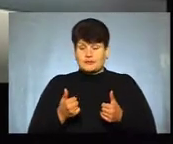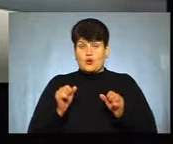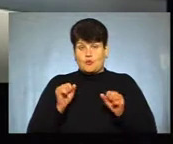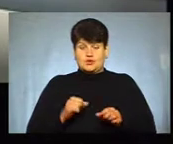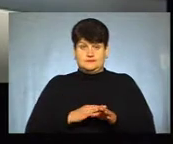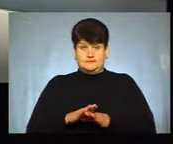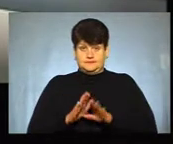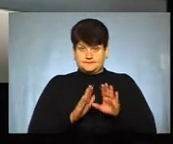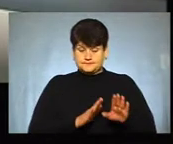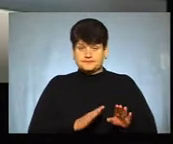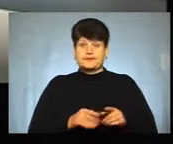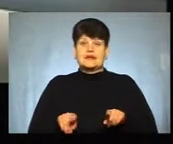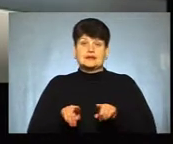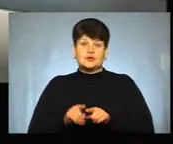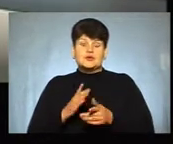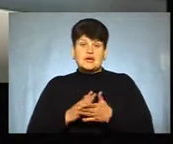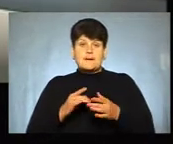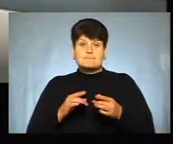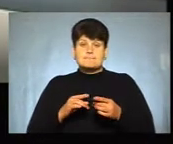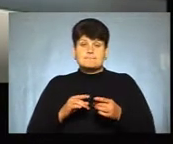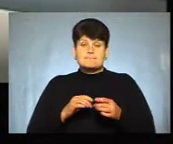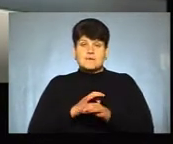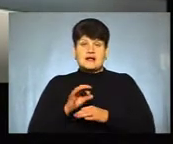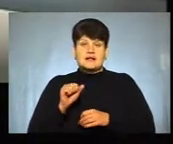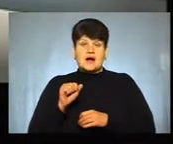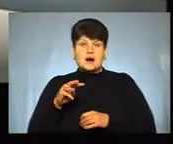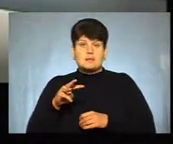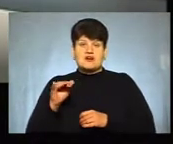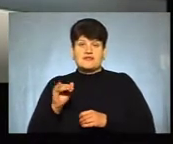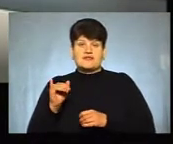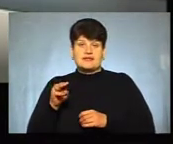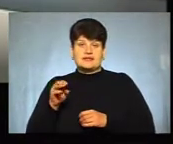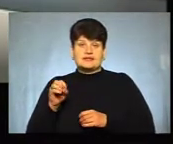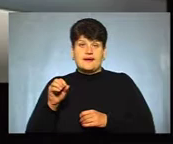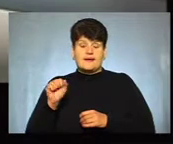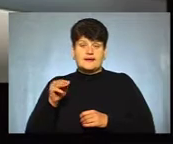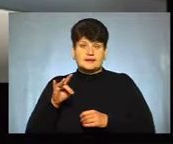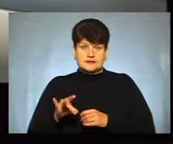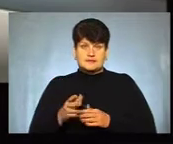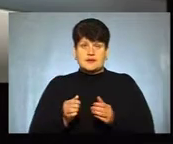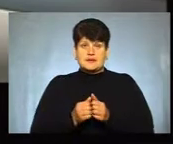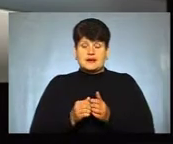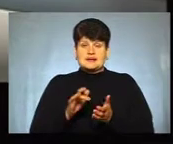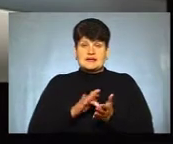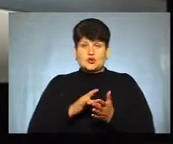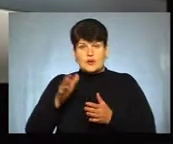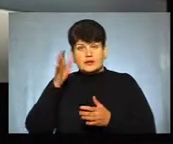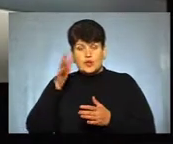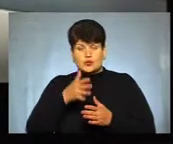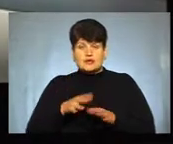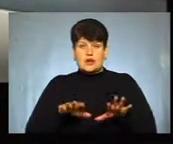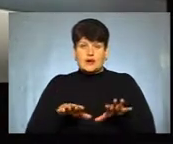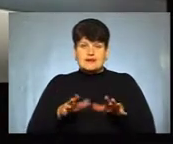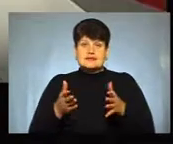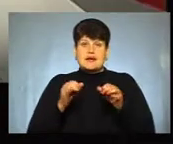реалізувати. А також є проєкт, називається «Амфітеатр». Облаштування амфітеатру поруч біля центру науки, тобто локація, де